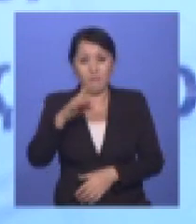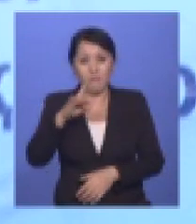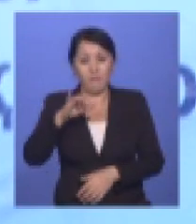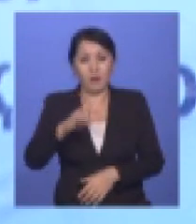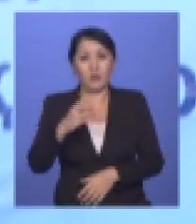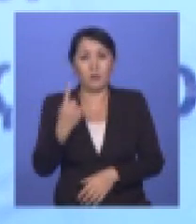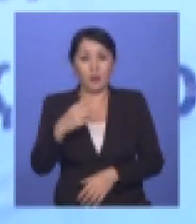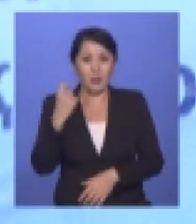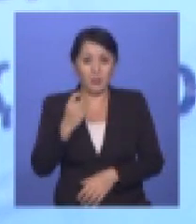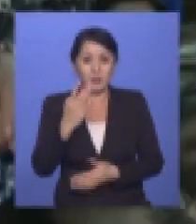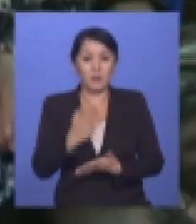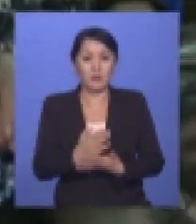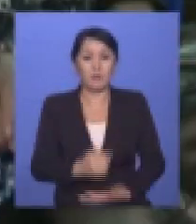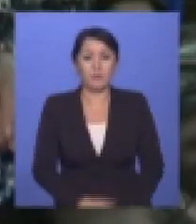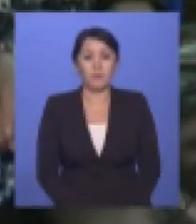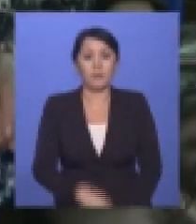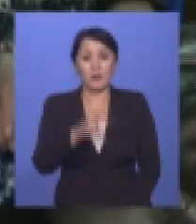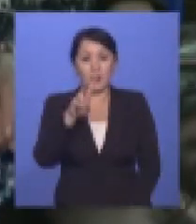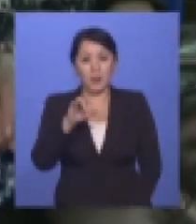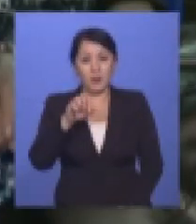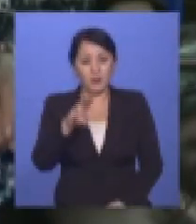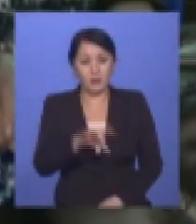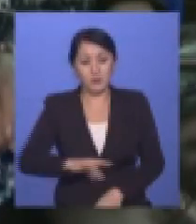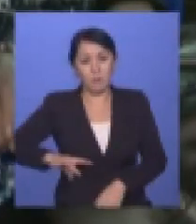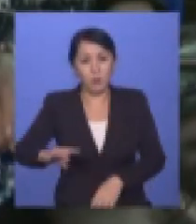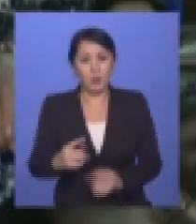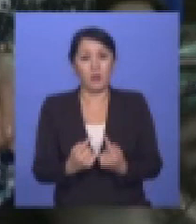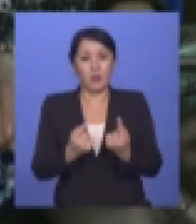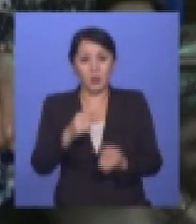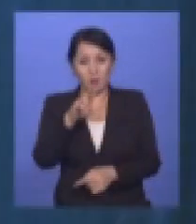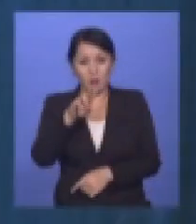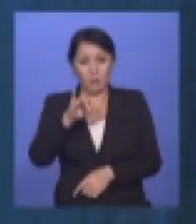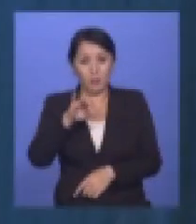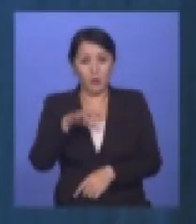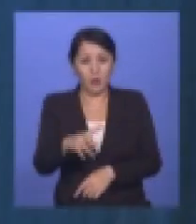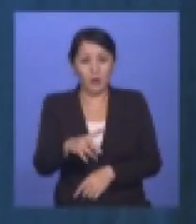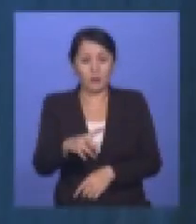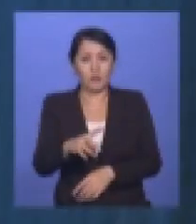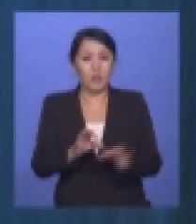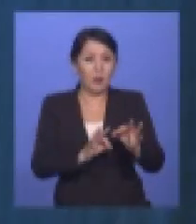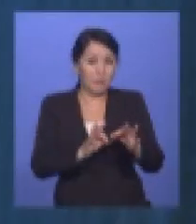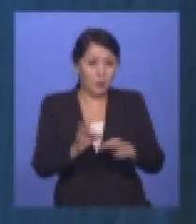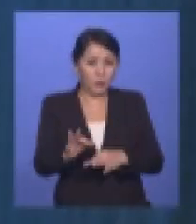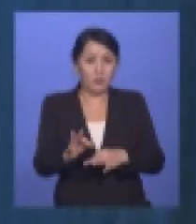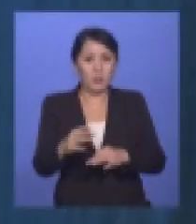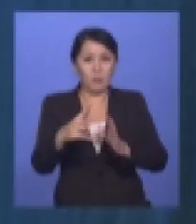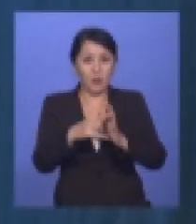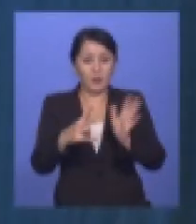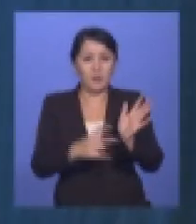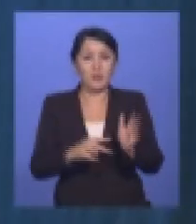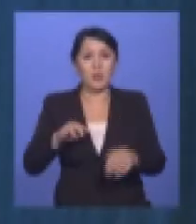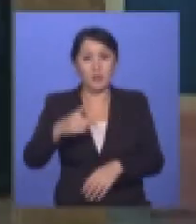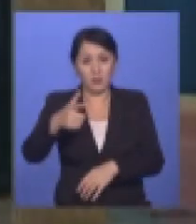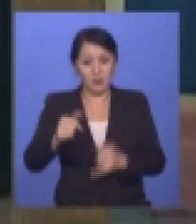1 шаруашылық қожалығы. Есіл ауданындағы ең ірі серіктестік Пушкинская. Бүгінгі таңда аграрийдің қарамағында 18 000